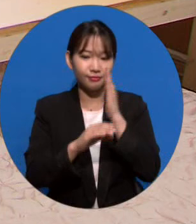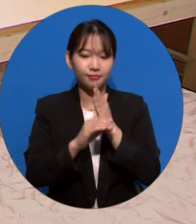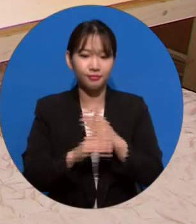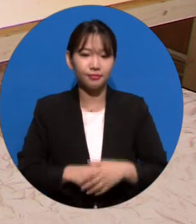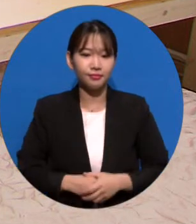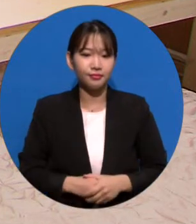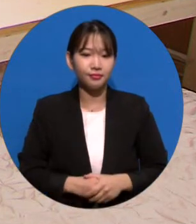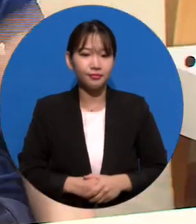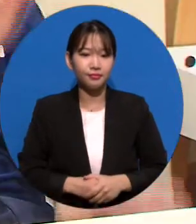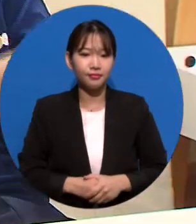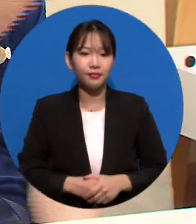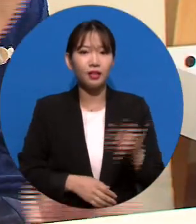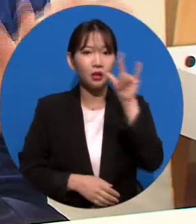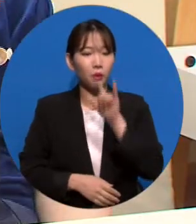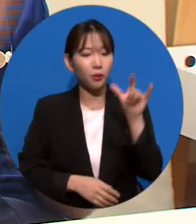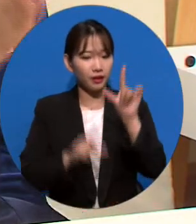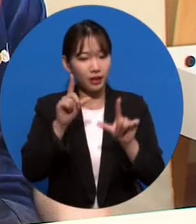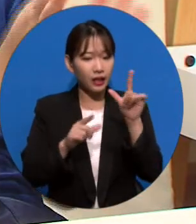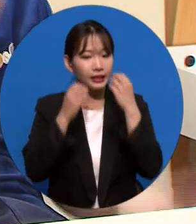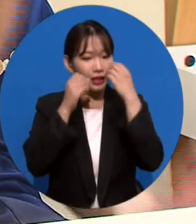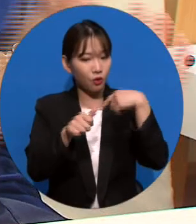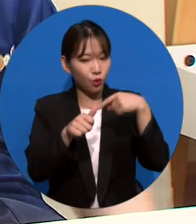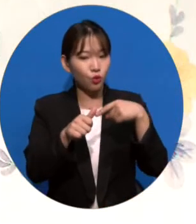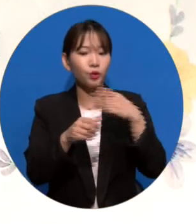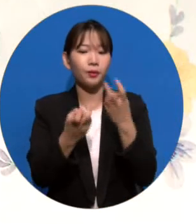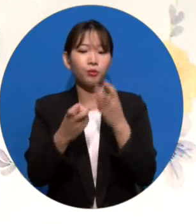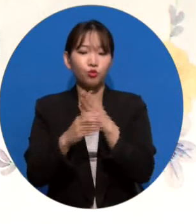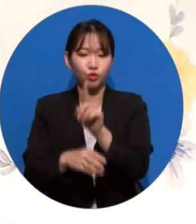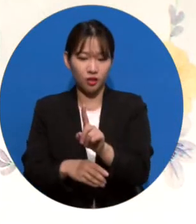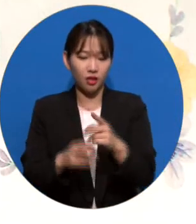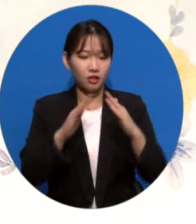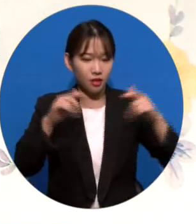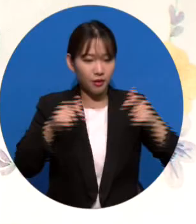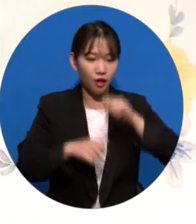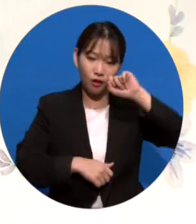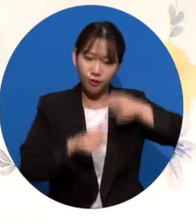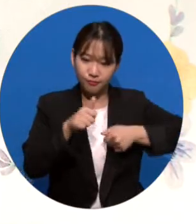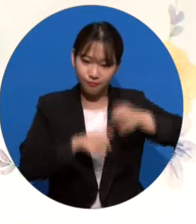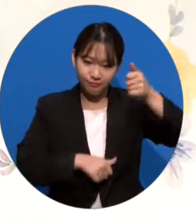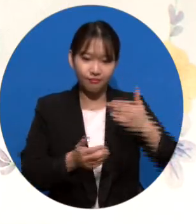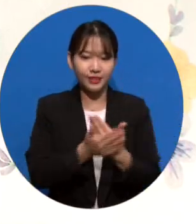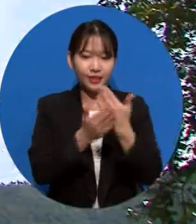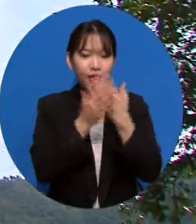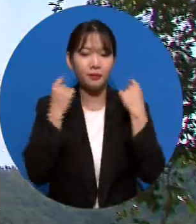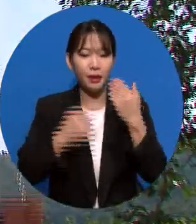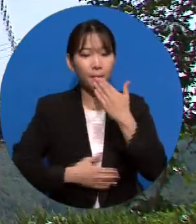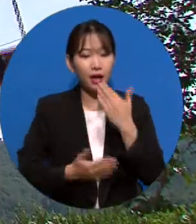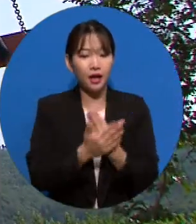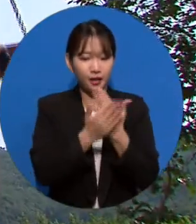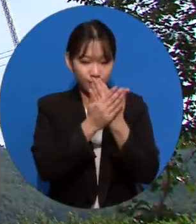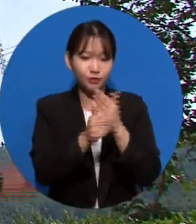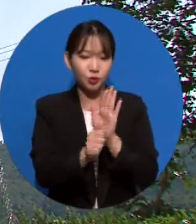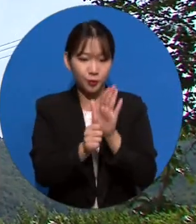진행되고 있습니다. 코로나19 상황에서 새로운 교육에 대안이고 전남의 어려움을 극복하고 나아가서 지속 가능한 발전을